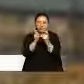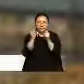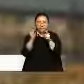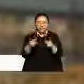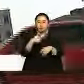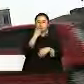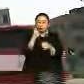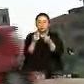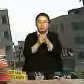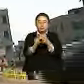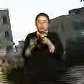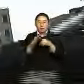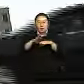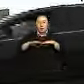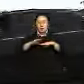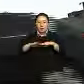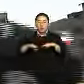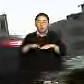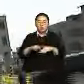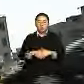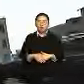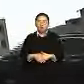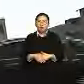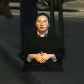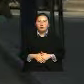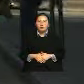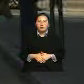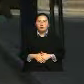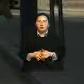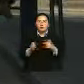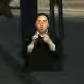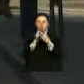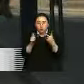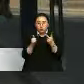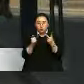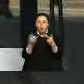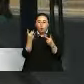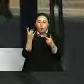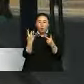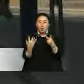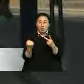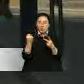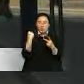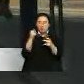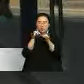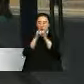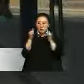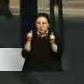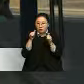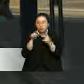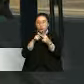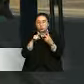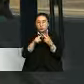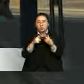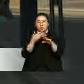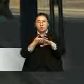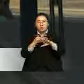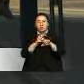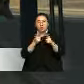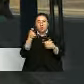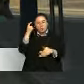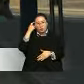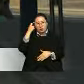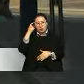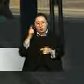기회가 적다는 점이 풀어야 할 숙제입니다. 이두 기성, 기득권이 다를 바가 없다라고 판단을 하고